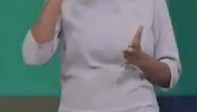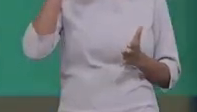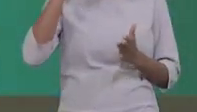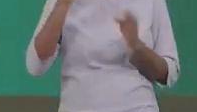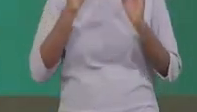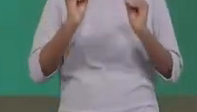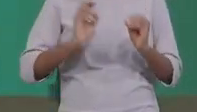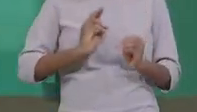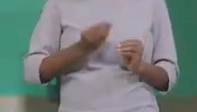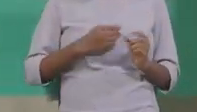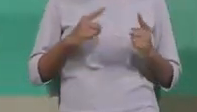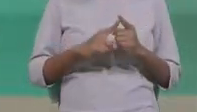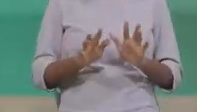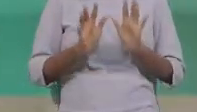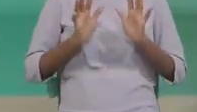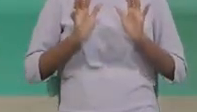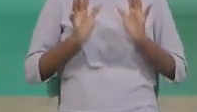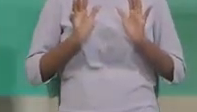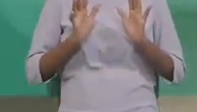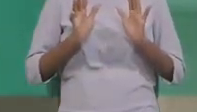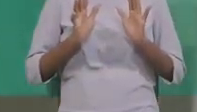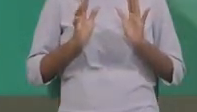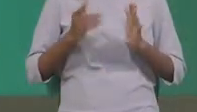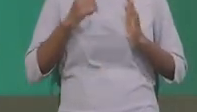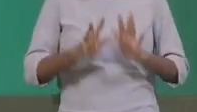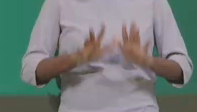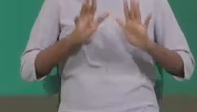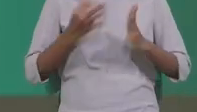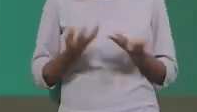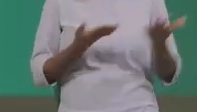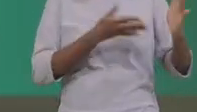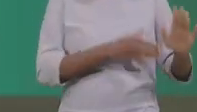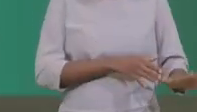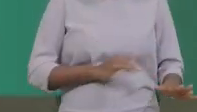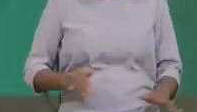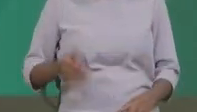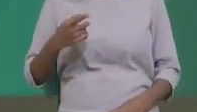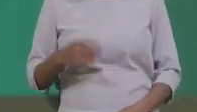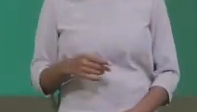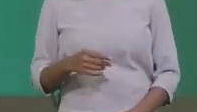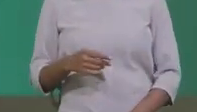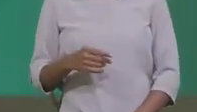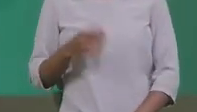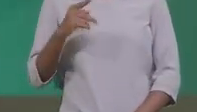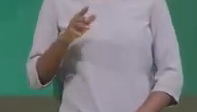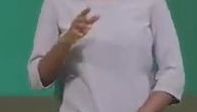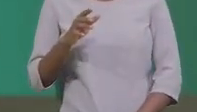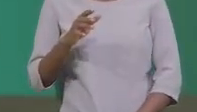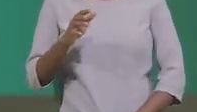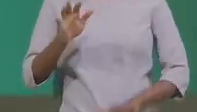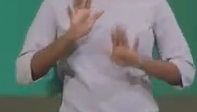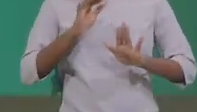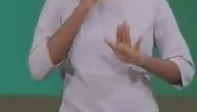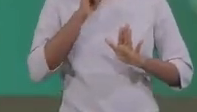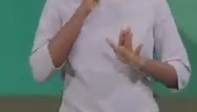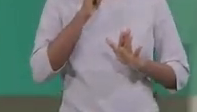Il nous a enseigné à craindre. C'est la crainte de périr. La crainte de ne